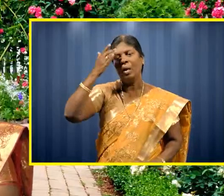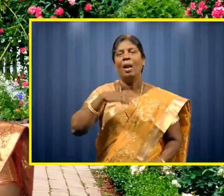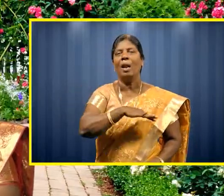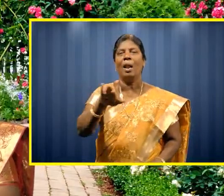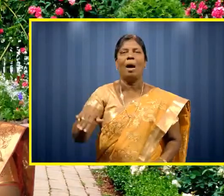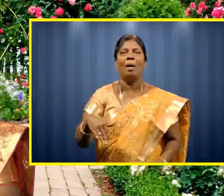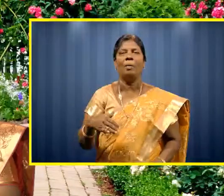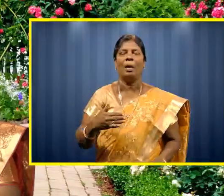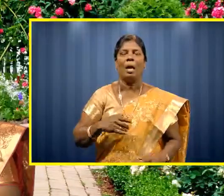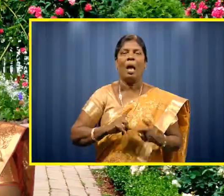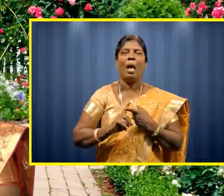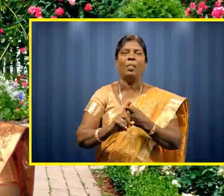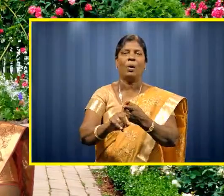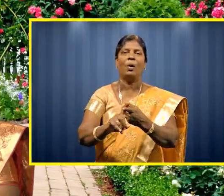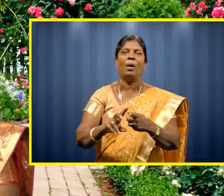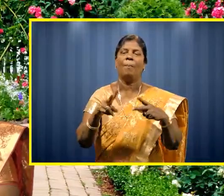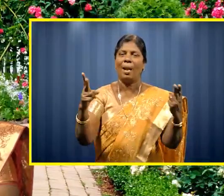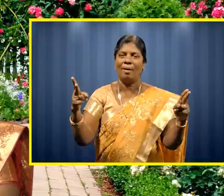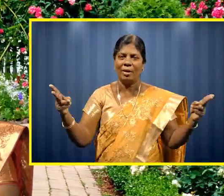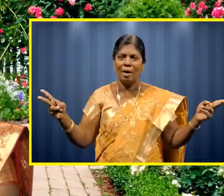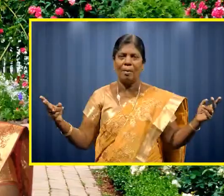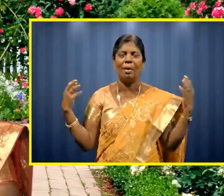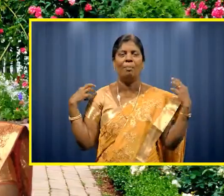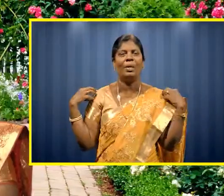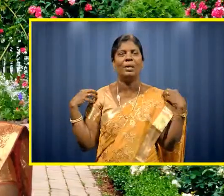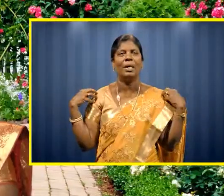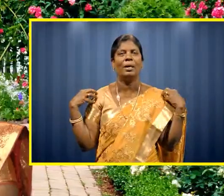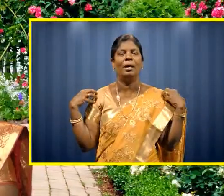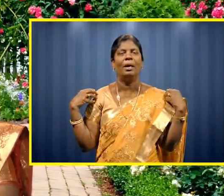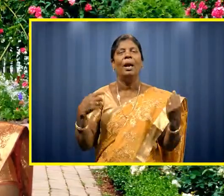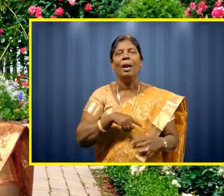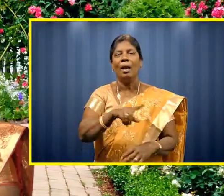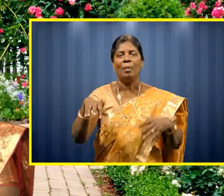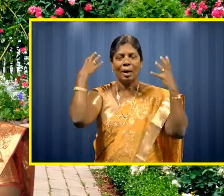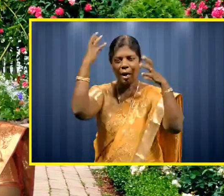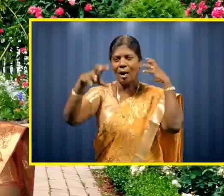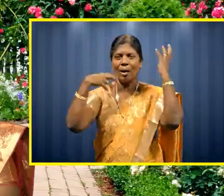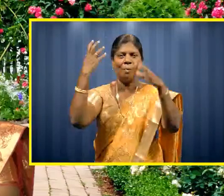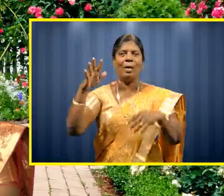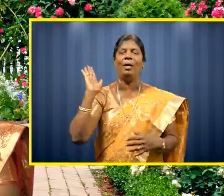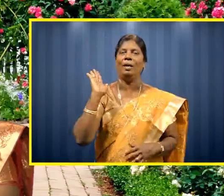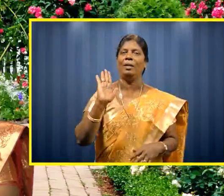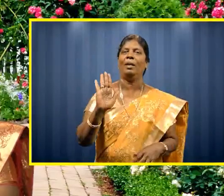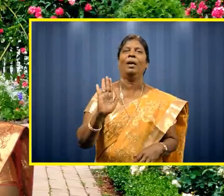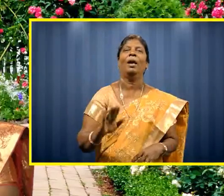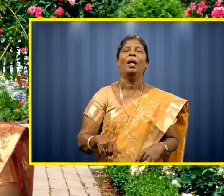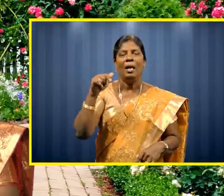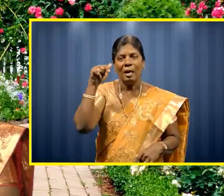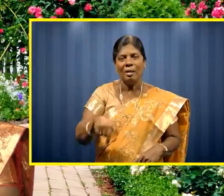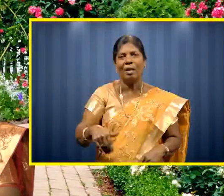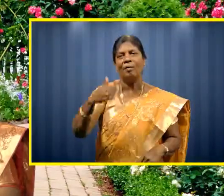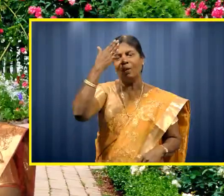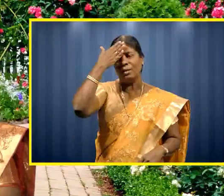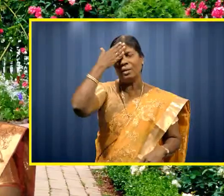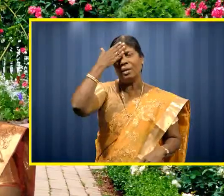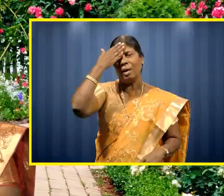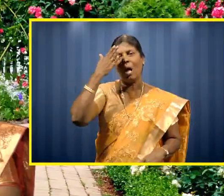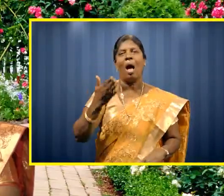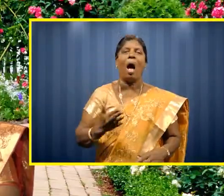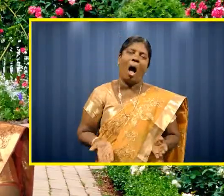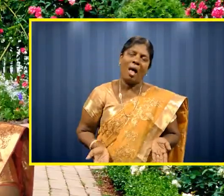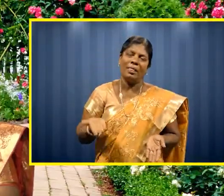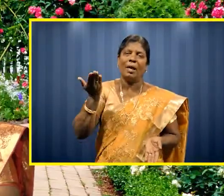வருடத்திலே நாம் எதிர்கொண்ட பலவிதமான பிரச்சனைகள் நம்மை கலக்கமடைய செய்தன. இந்த